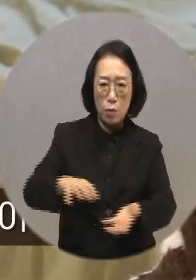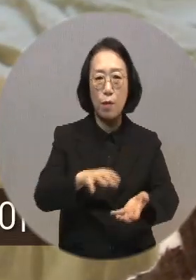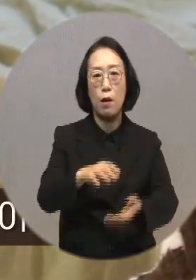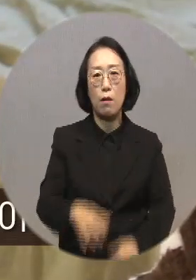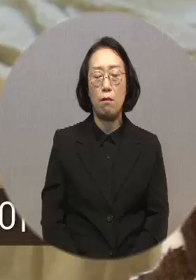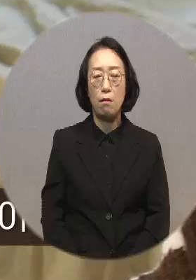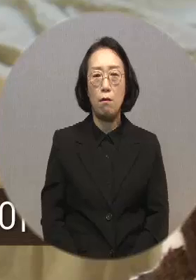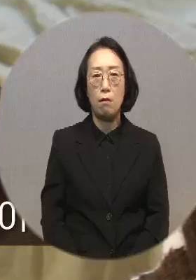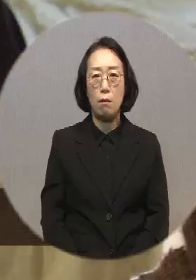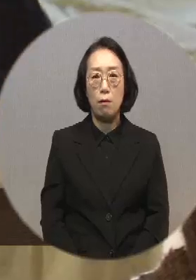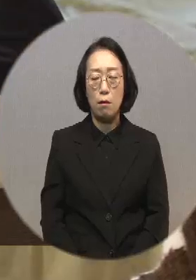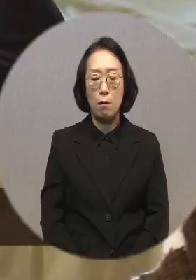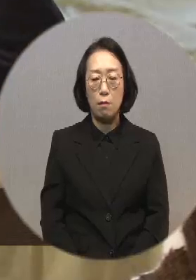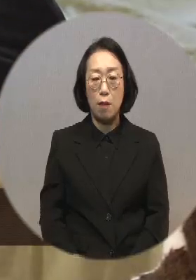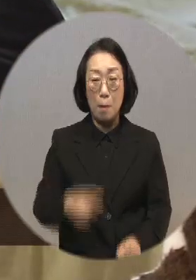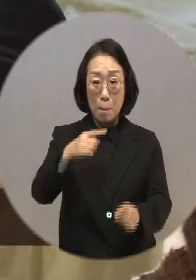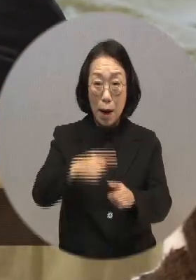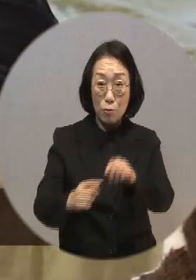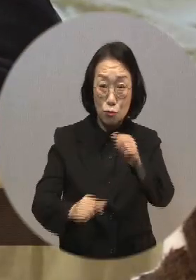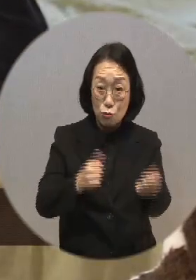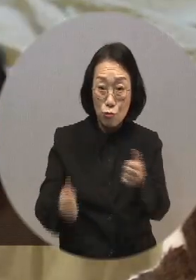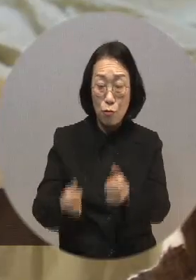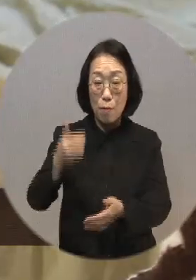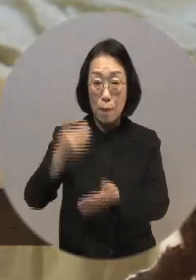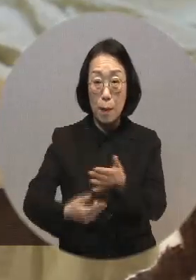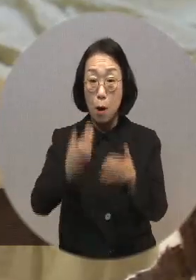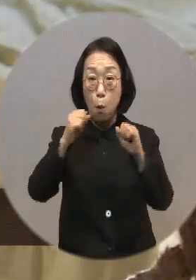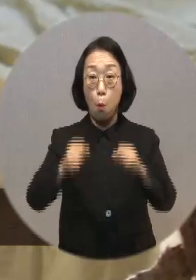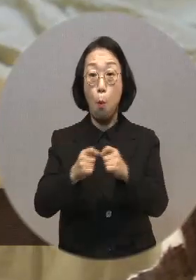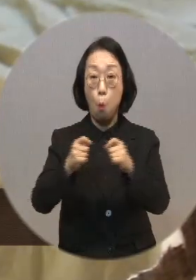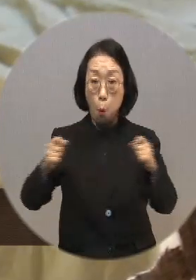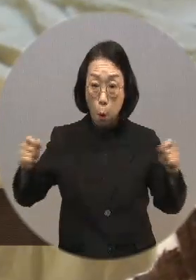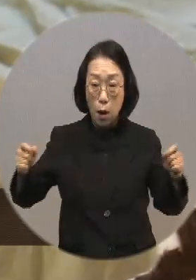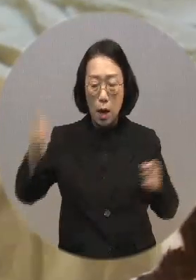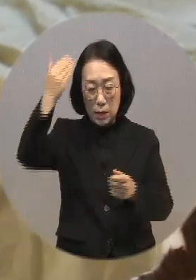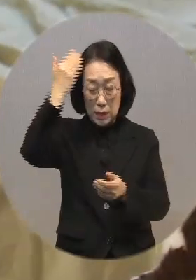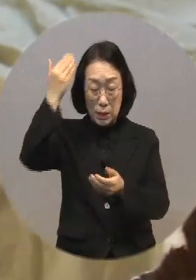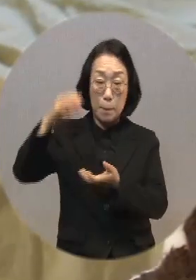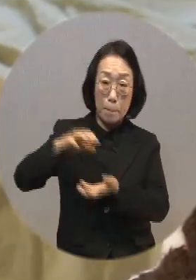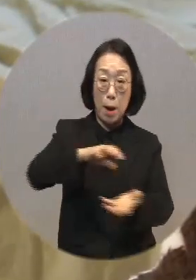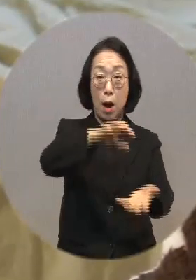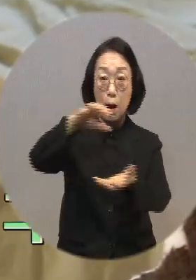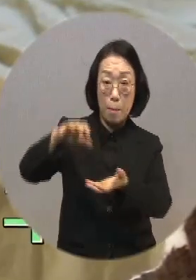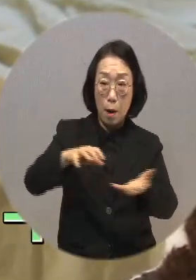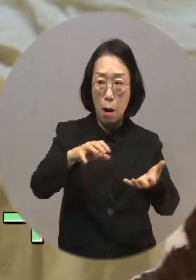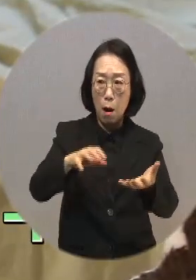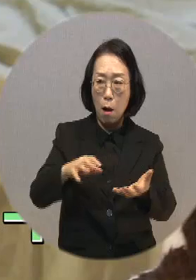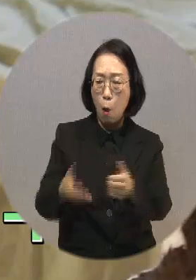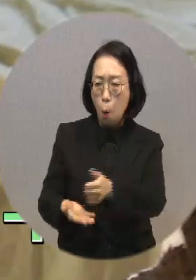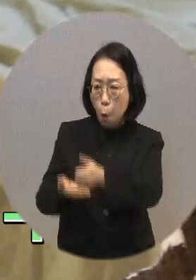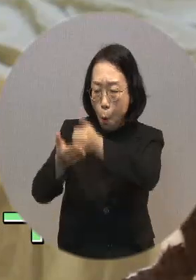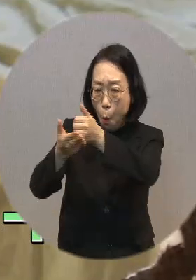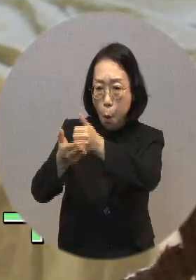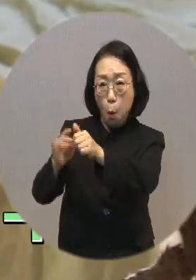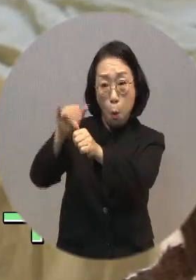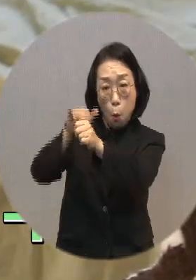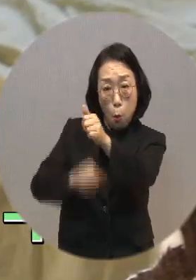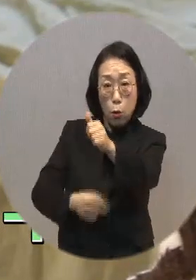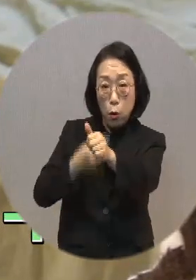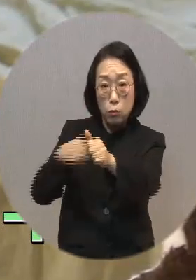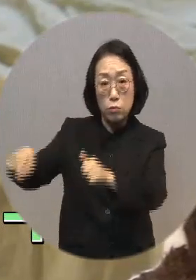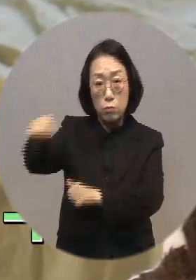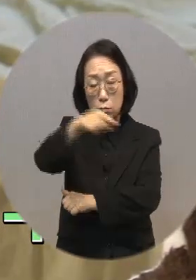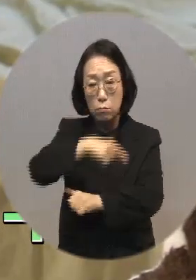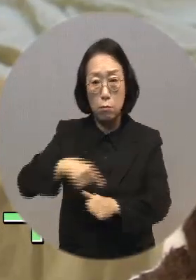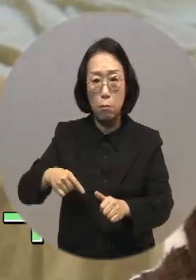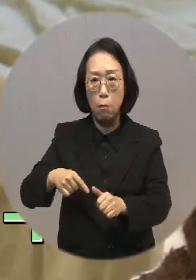네. 남아있는 사람이 그 사회의 모든 지식들을 전달해 주고 가야 되기 때문에 노인을 공경하지 않으면 그 커뮤니티는